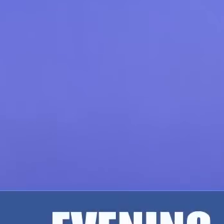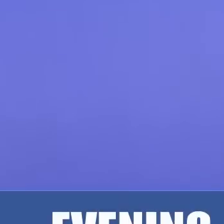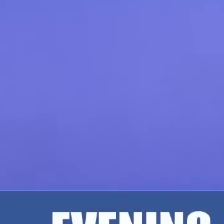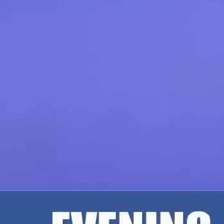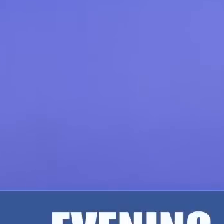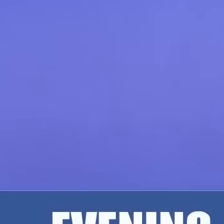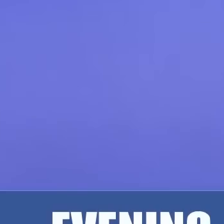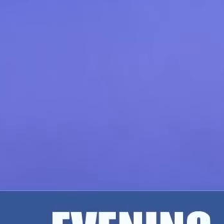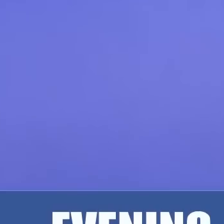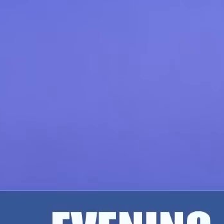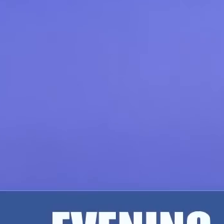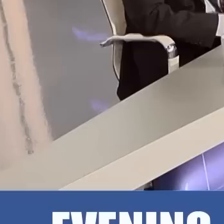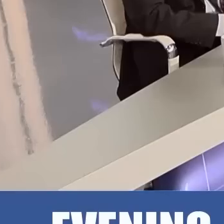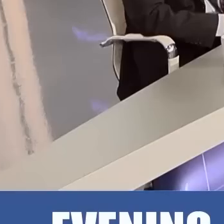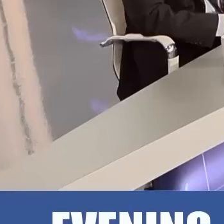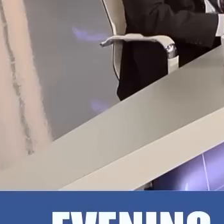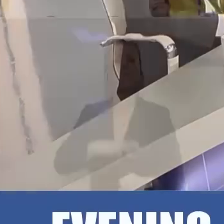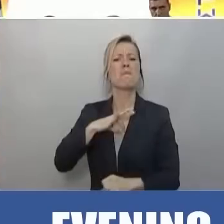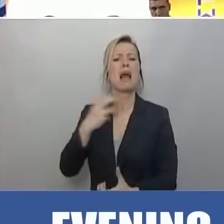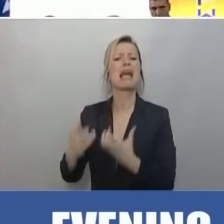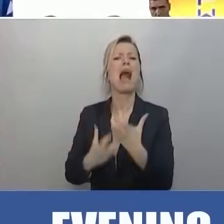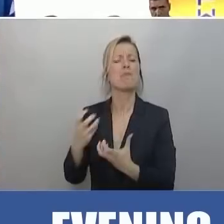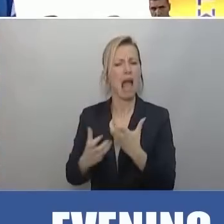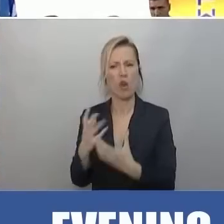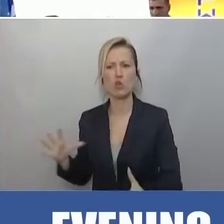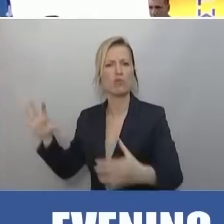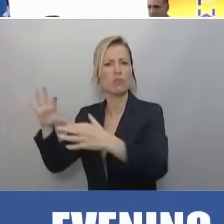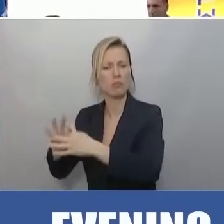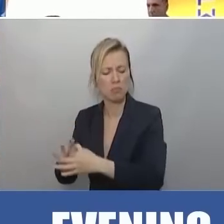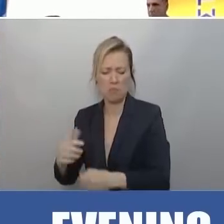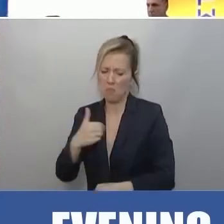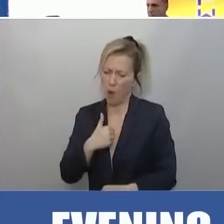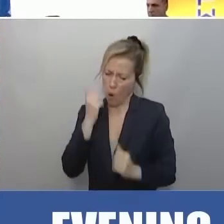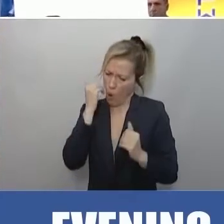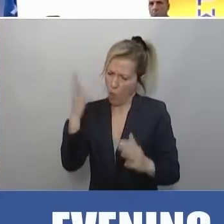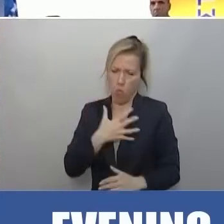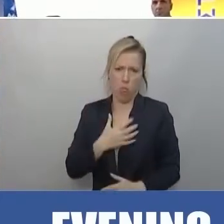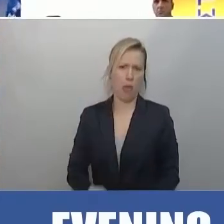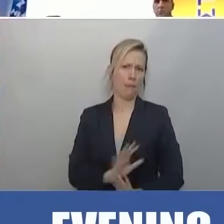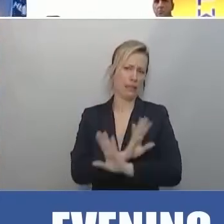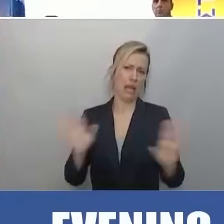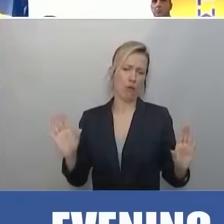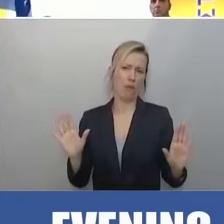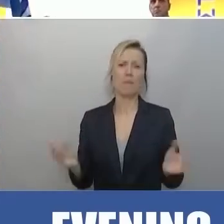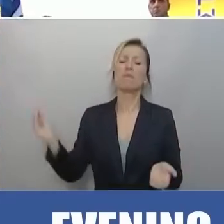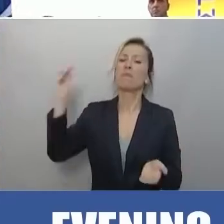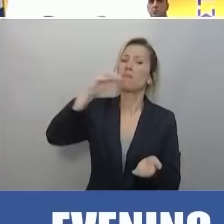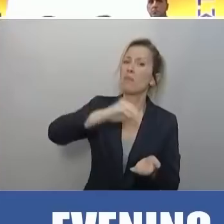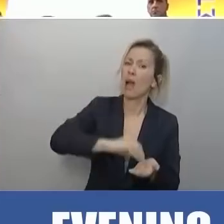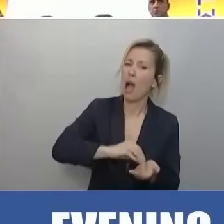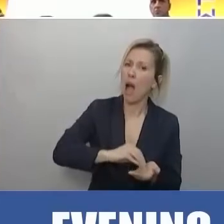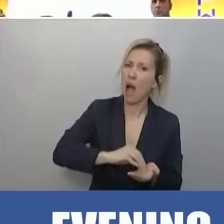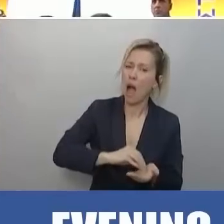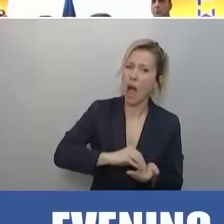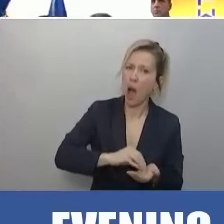Για να ακούσουμε την απόψινή αναφορά. Πιστεύω με και όποιον αρνείται για πρωθυπουργό τον αρχηγό του κόμματος που